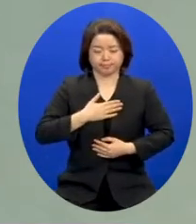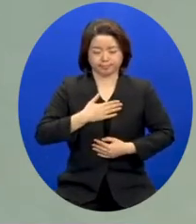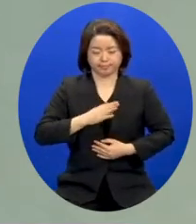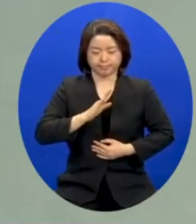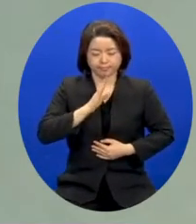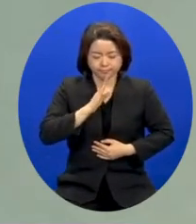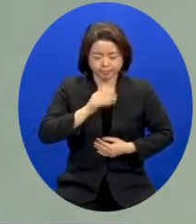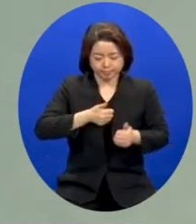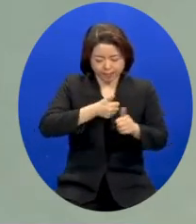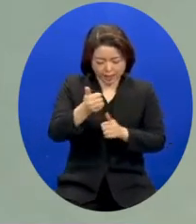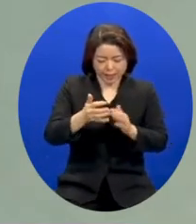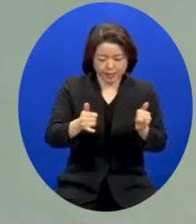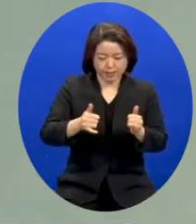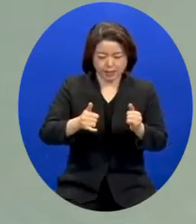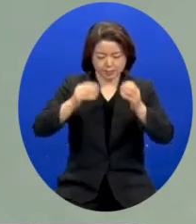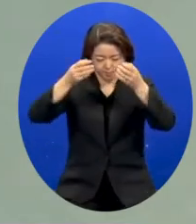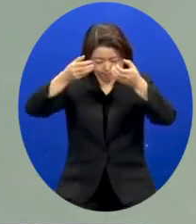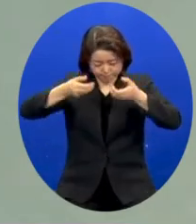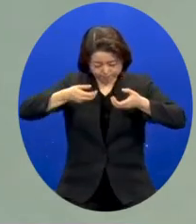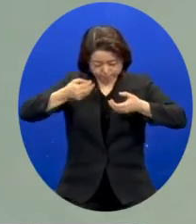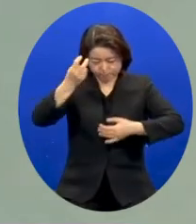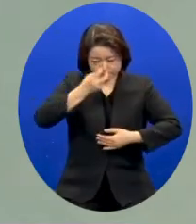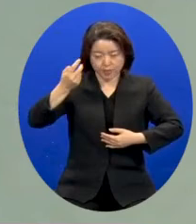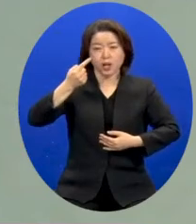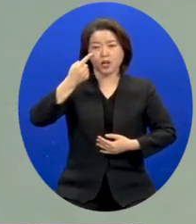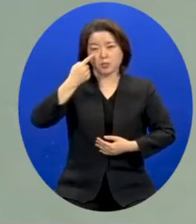이기는 자인지를 스스로 점검해야 합니다.